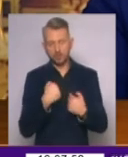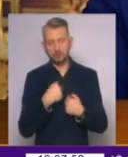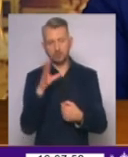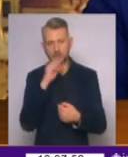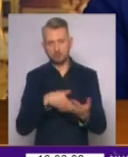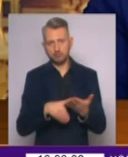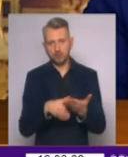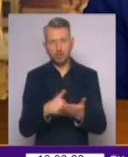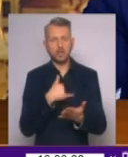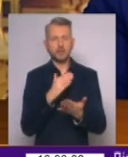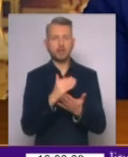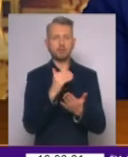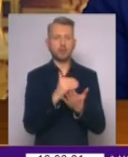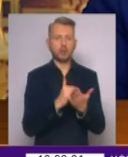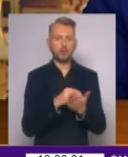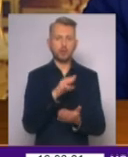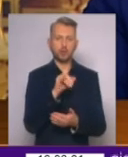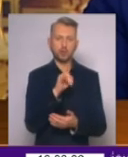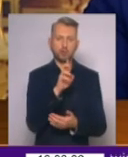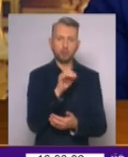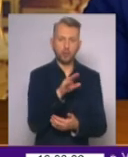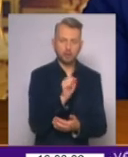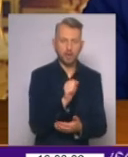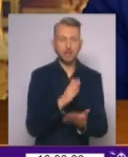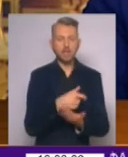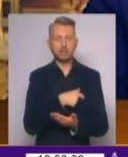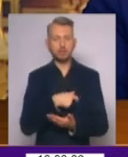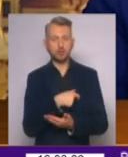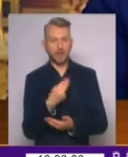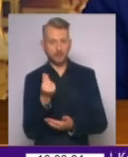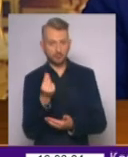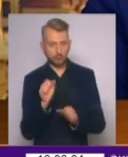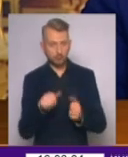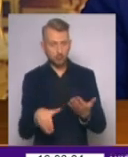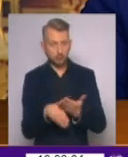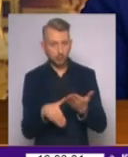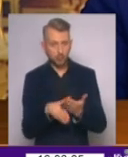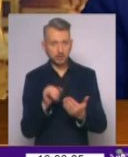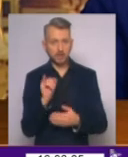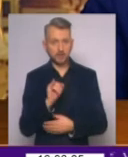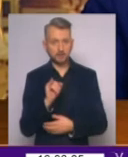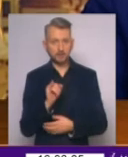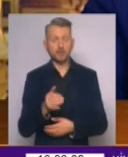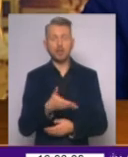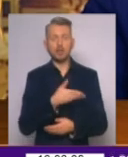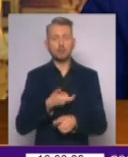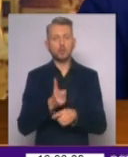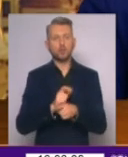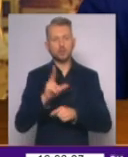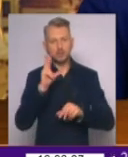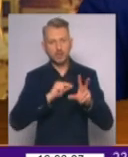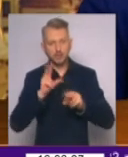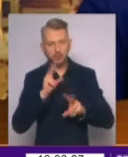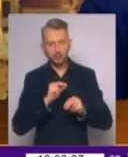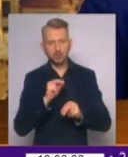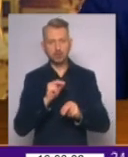нас є програма «Турбота», це у нас є депутатський фонд, яким ми можемо допомогти. І ми